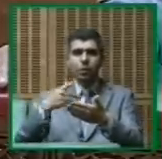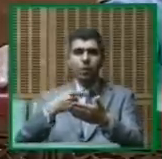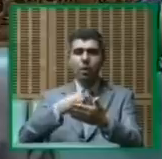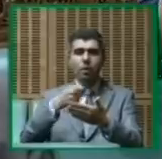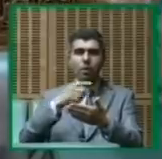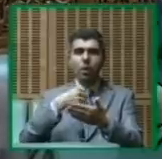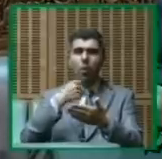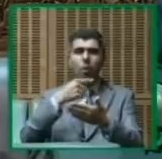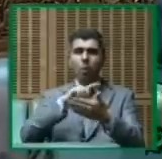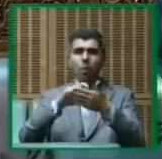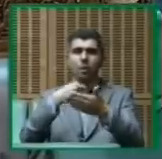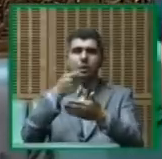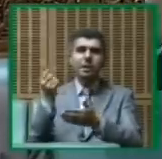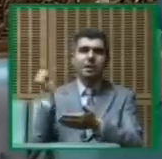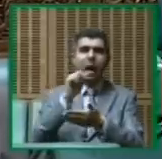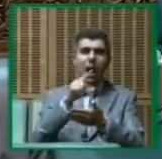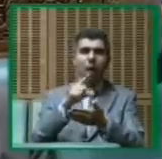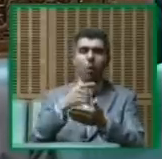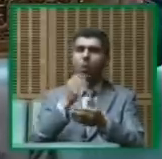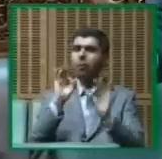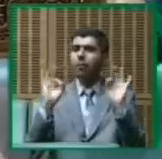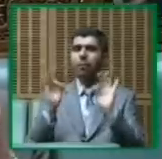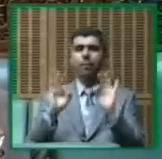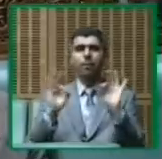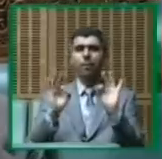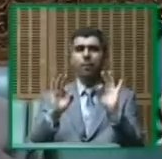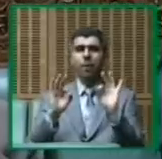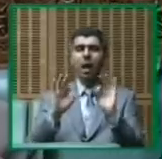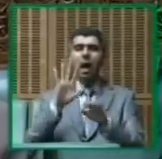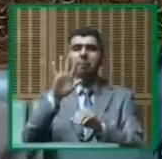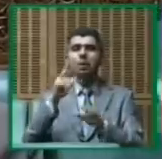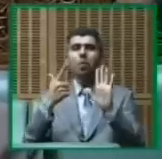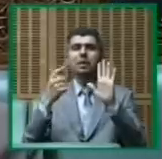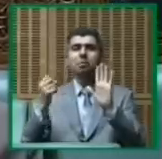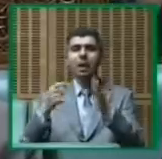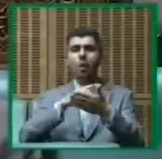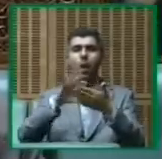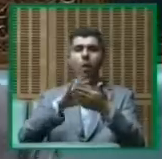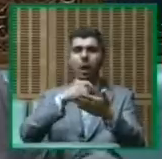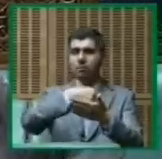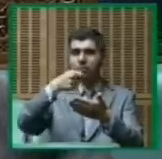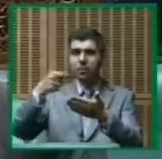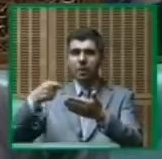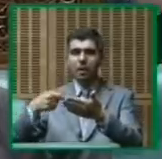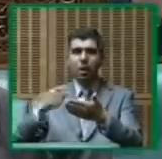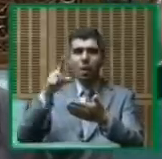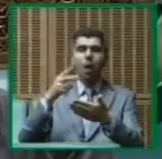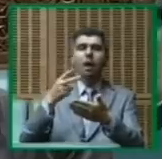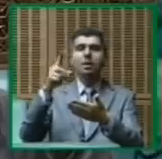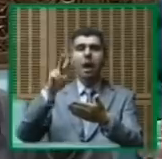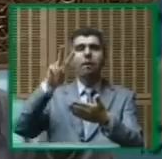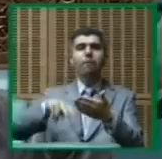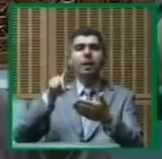ما الاستفاده منها؟ ما كاين حتى شي استفاده، توزعت 570 بطاقه، يلا عنده سميتو فيها وبانه فنان ثقافي